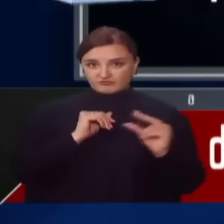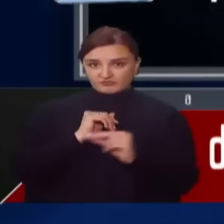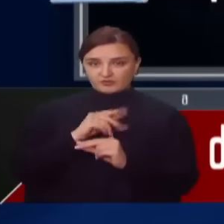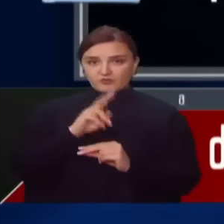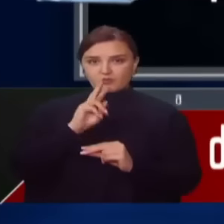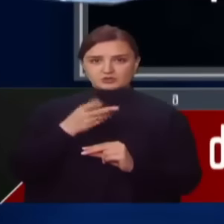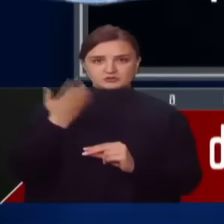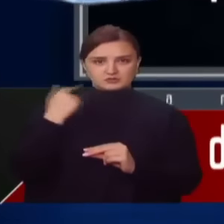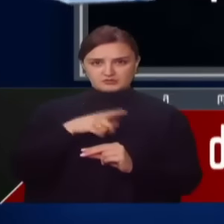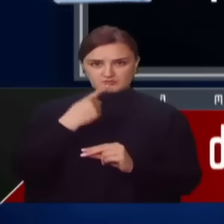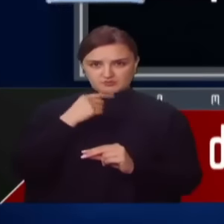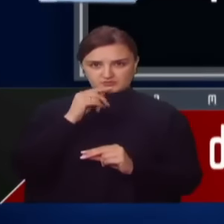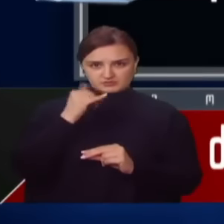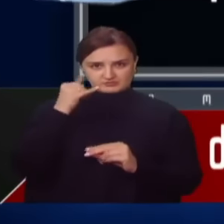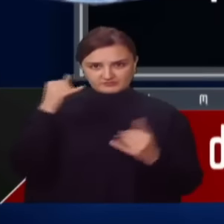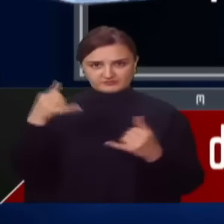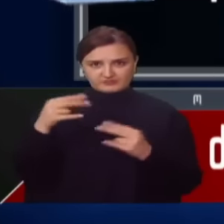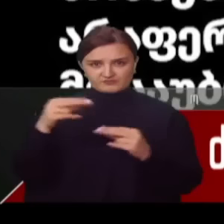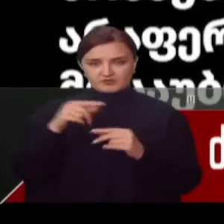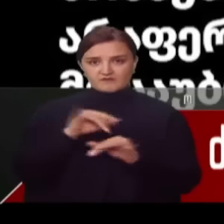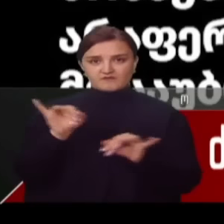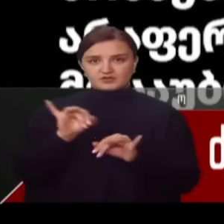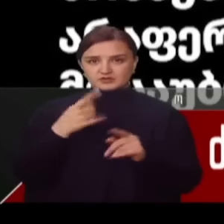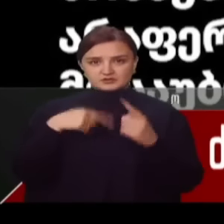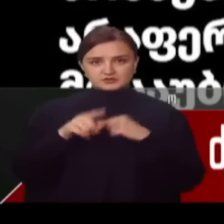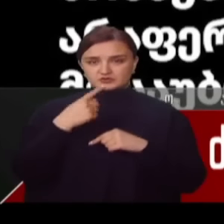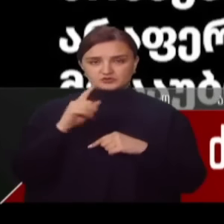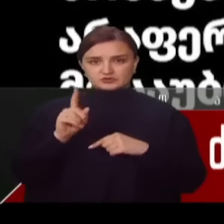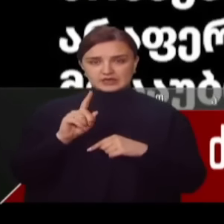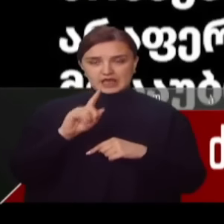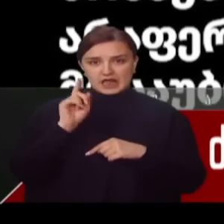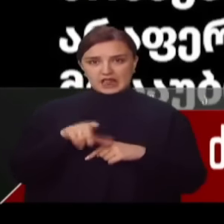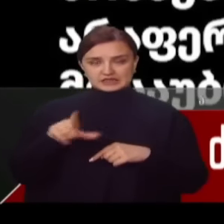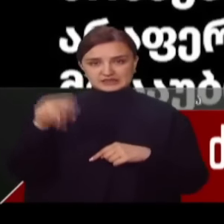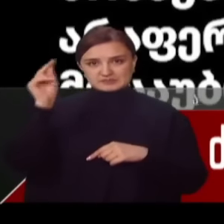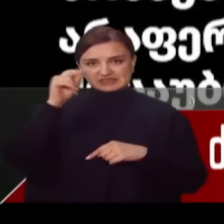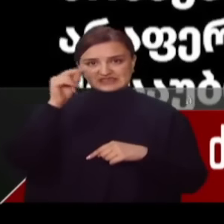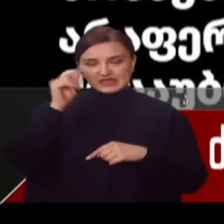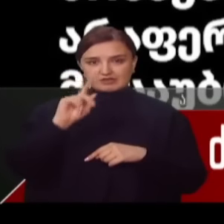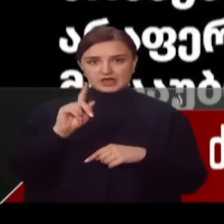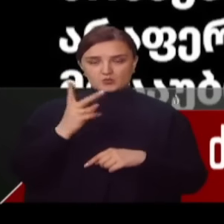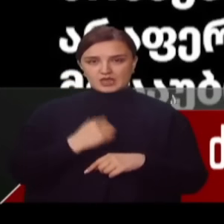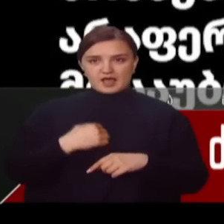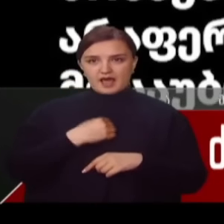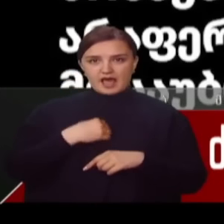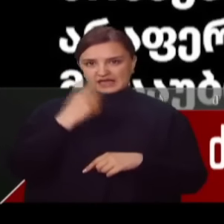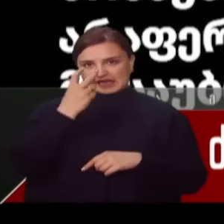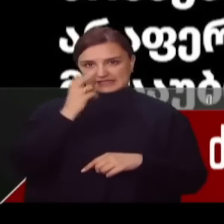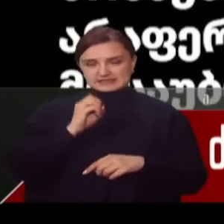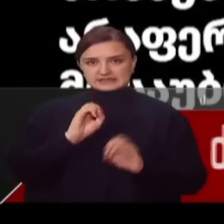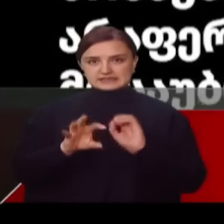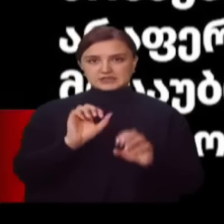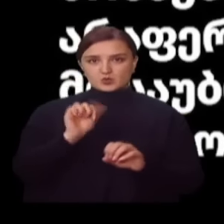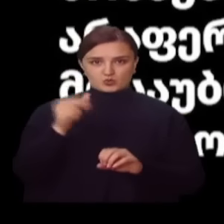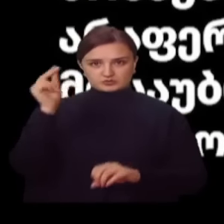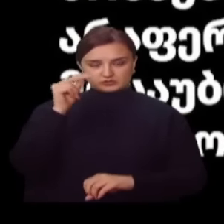წლის წინანდელ საუბარს ასახავს, ისმის, რომ ახალგაზრდები სწავლაზე საუბრობენ, ოღონდ აგრესიის სწავლაზე.